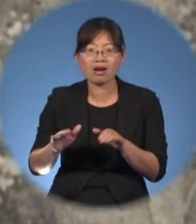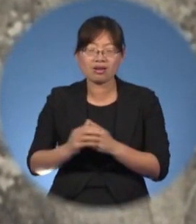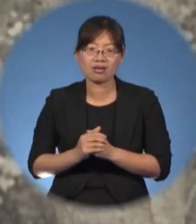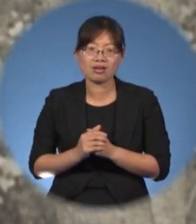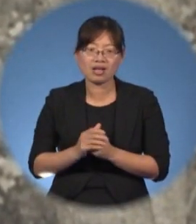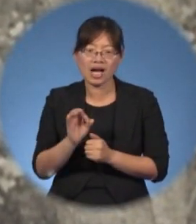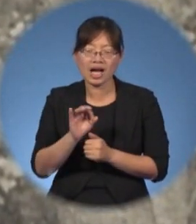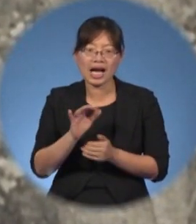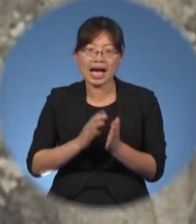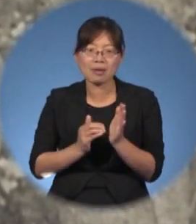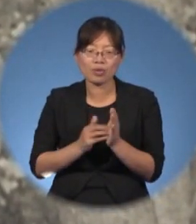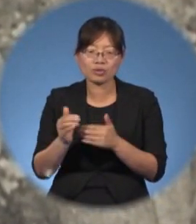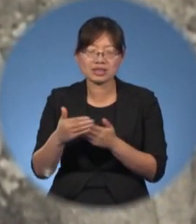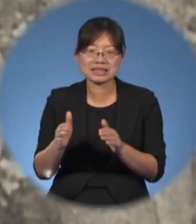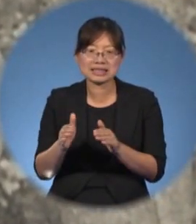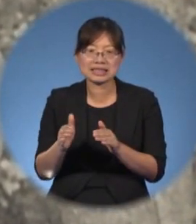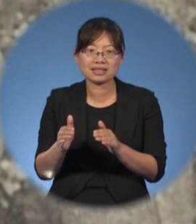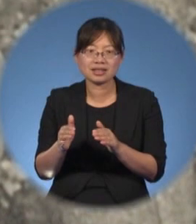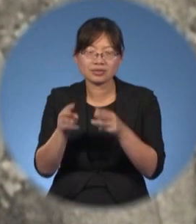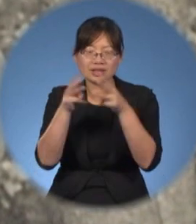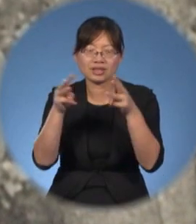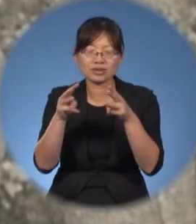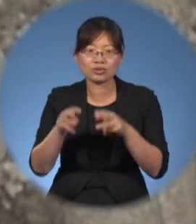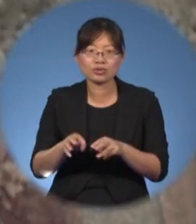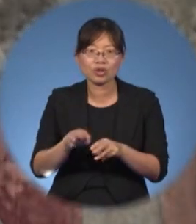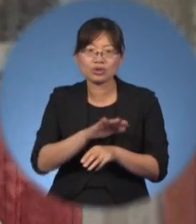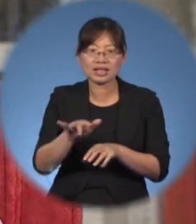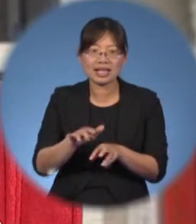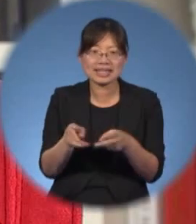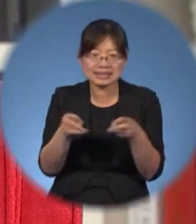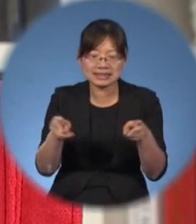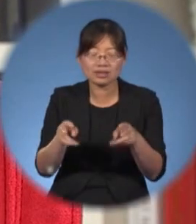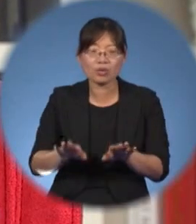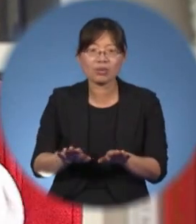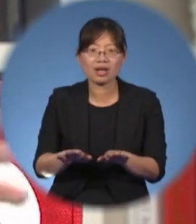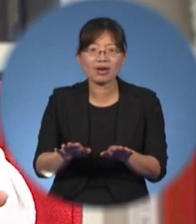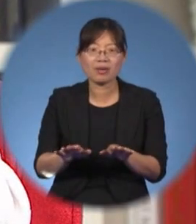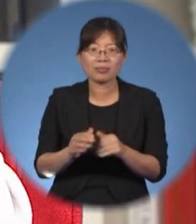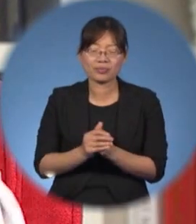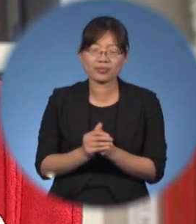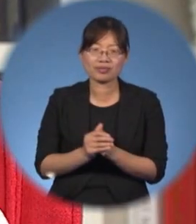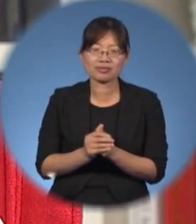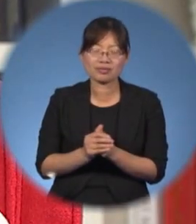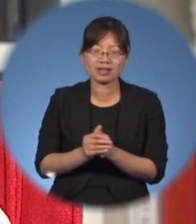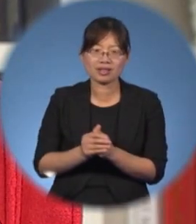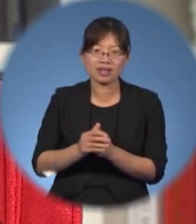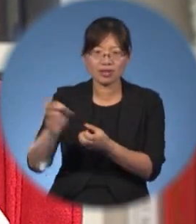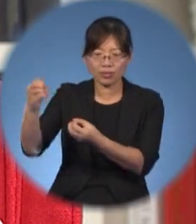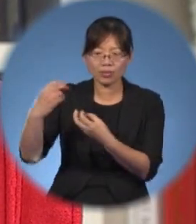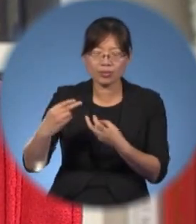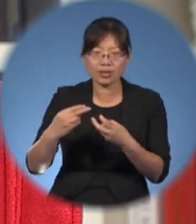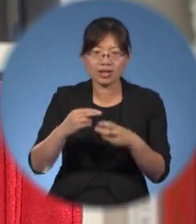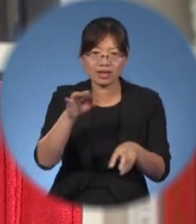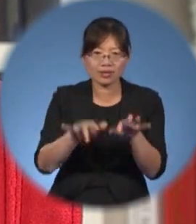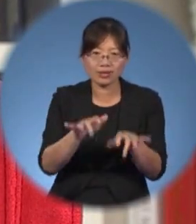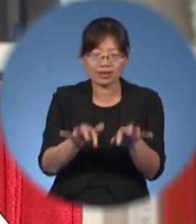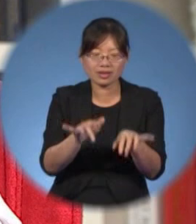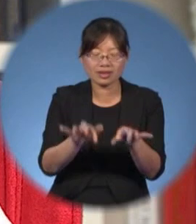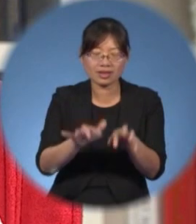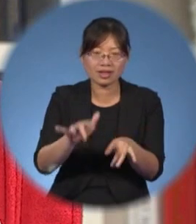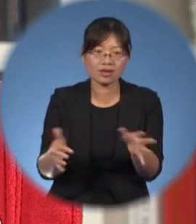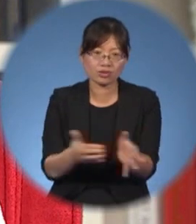2층인데 전보가 내려오면 뭐 기호대로 보고 기호 뭐 치고 그다음에 내용 치고 그다음에 도수소통 끝내고